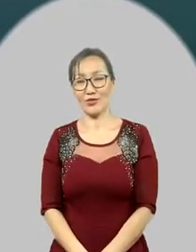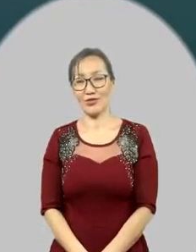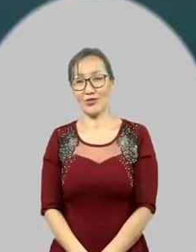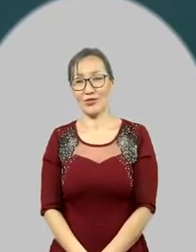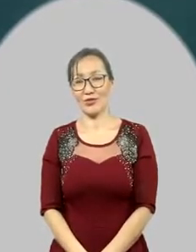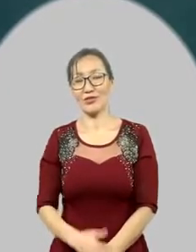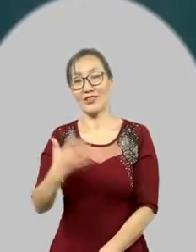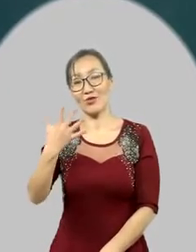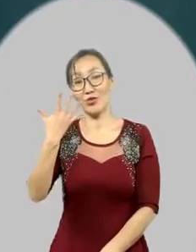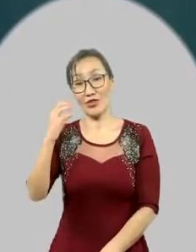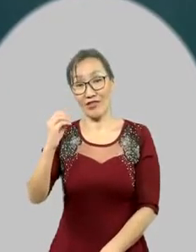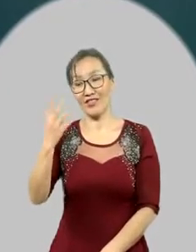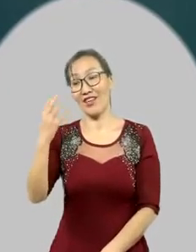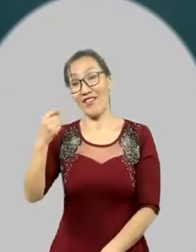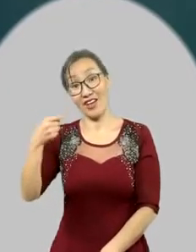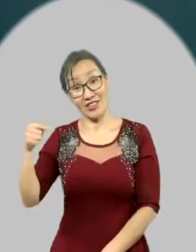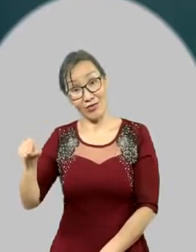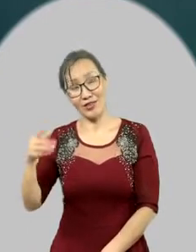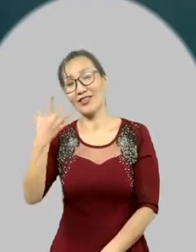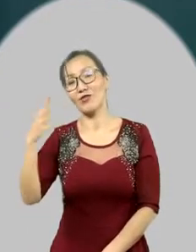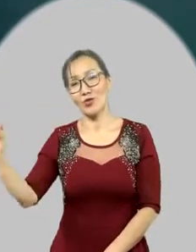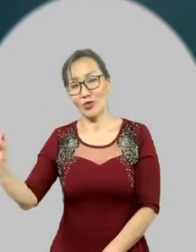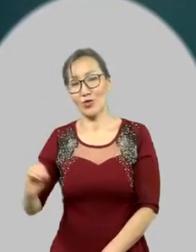550-ыг 50-аар хоригдуулаад 500.